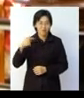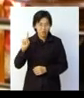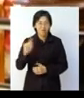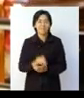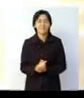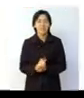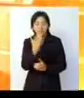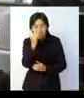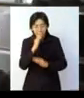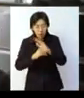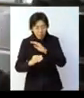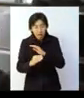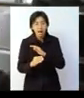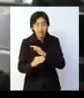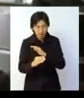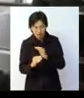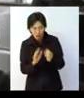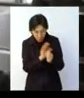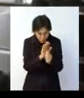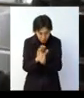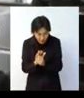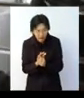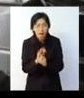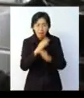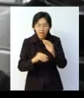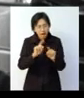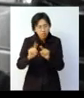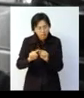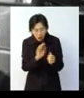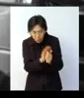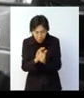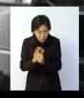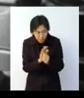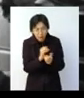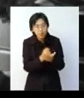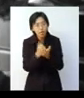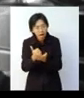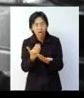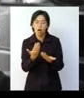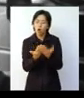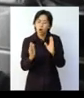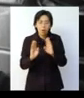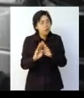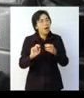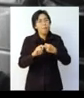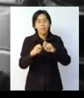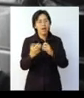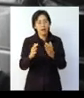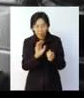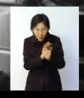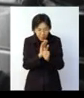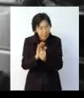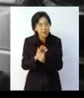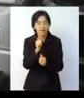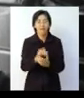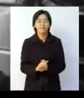ก็มีประโยชน์อย่างน้อยทำให้น้องทำให้พี่ปานอาที่เป็นคนพิการเนี่ยคร